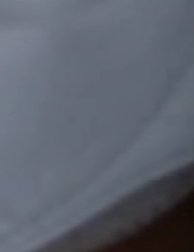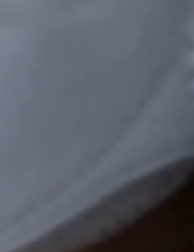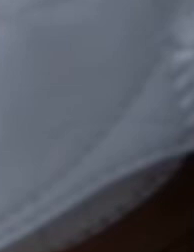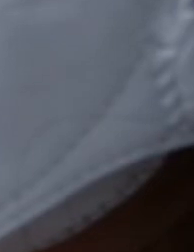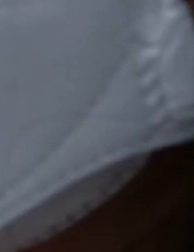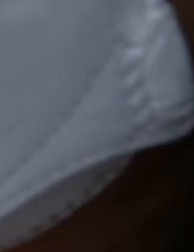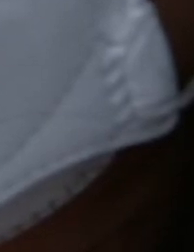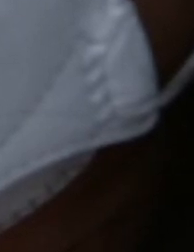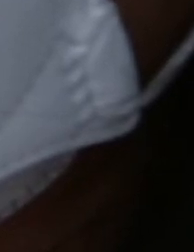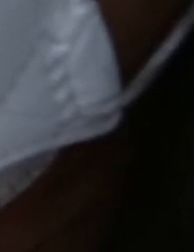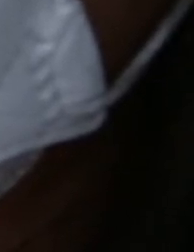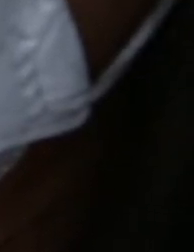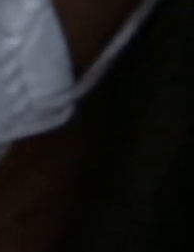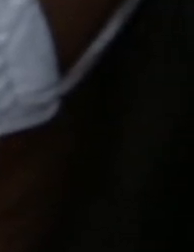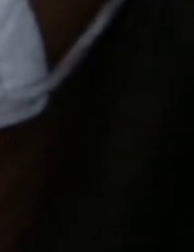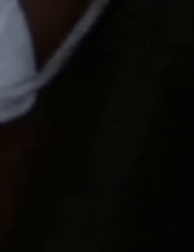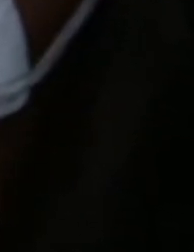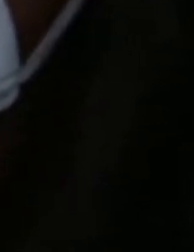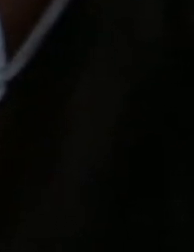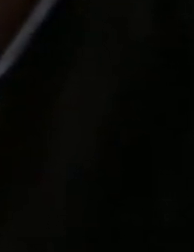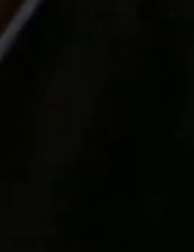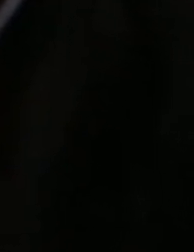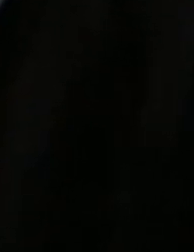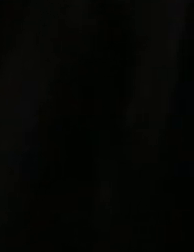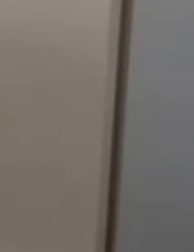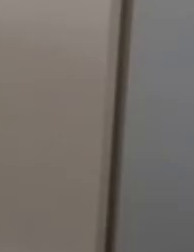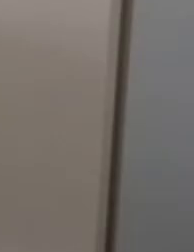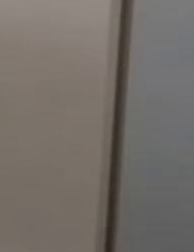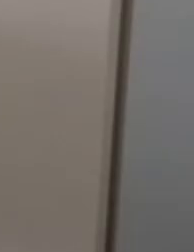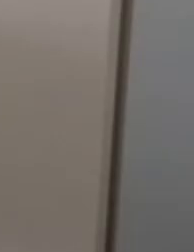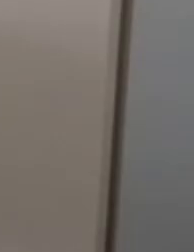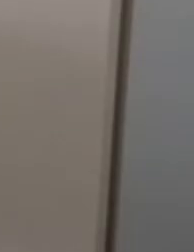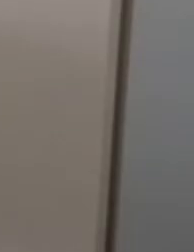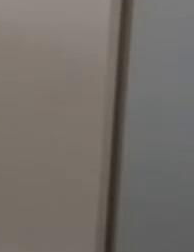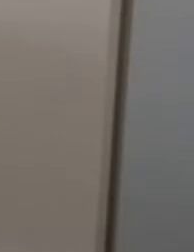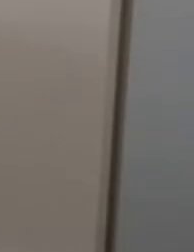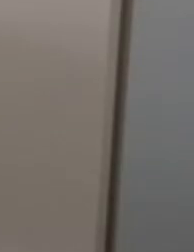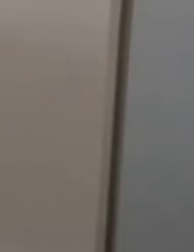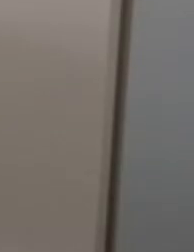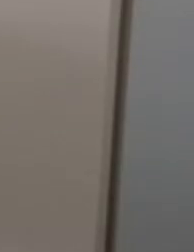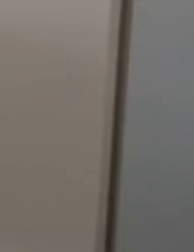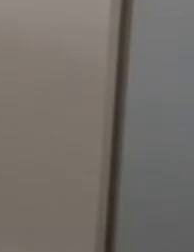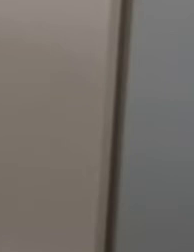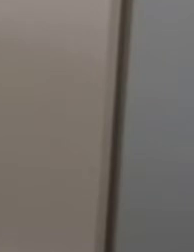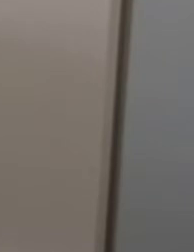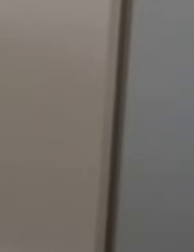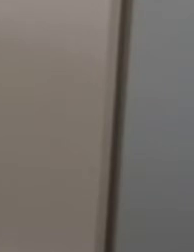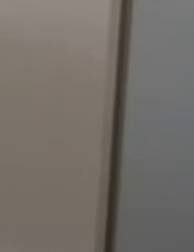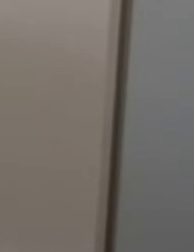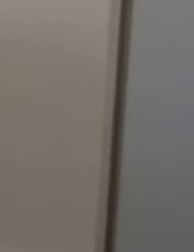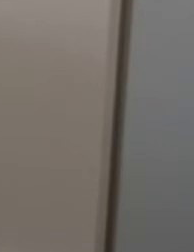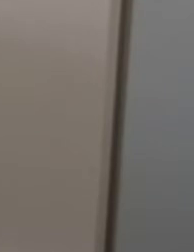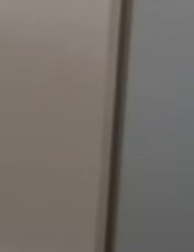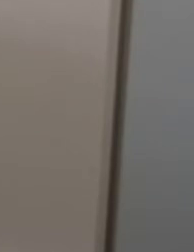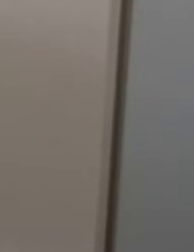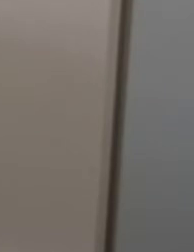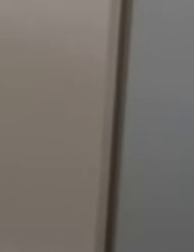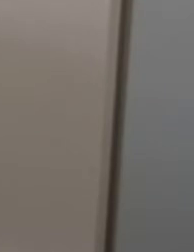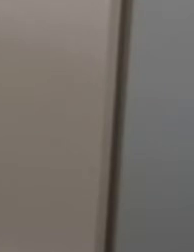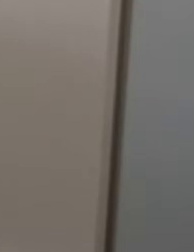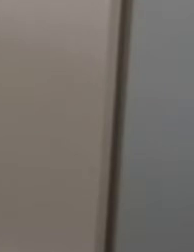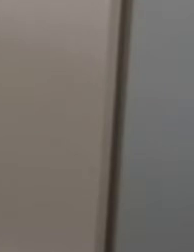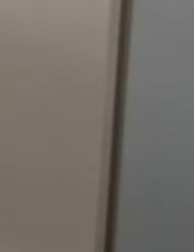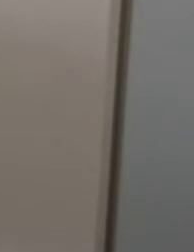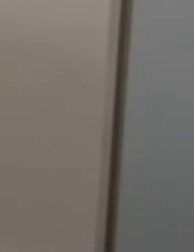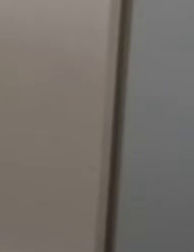보건관리자는 사업장에서 근무하는 임직원의 건강과 안전을 위해서 일하고 있는 직업입니다. 예를 들어서